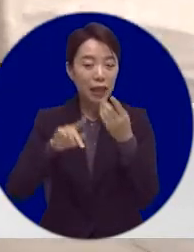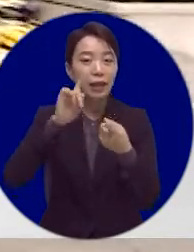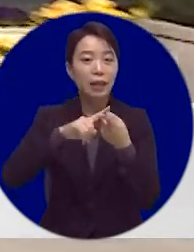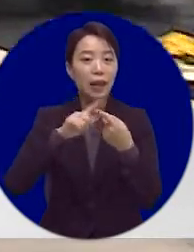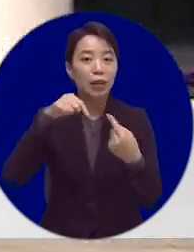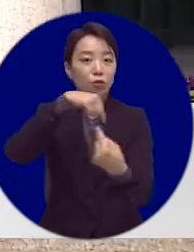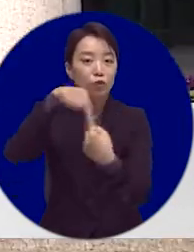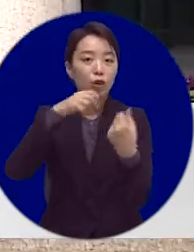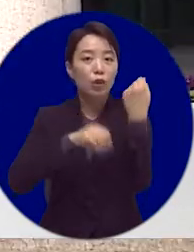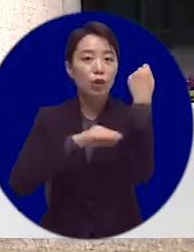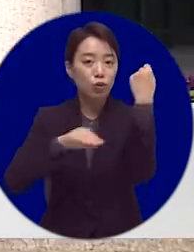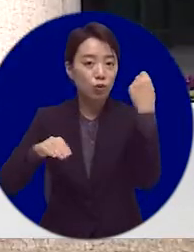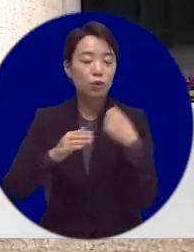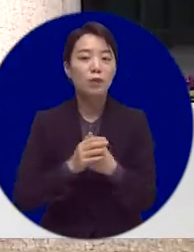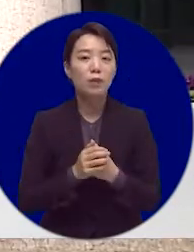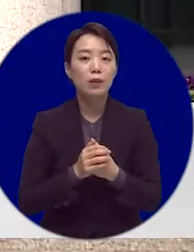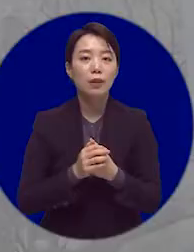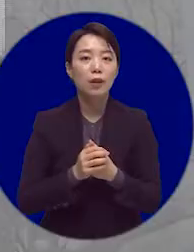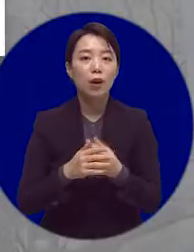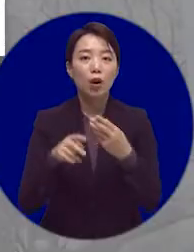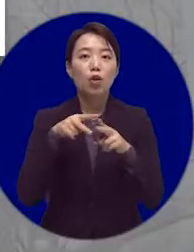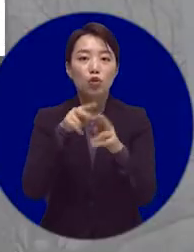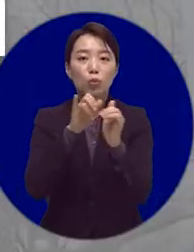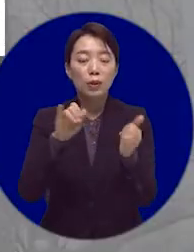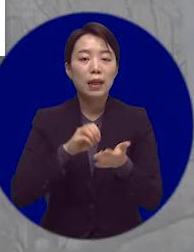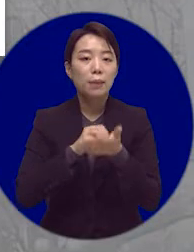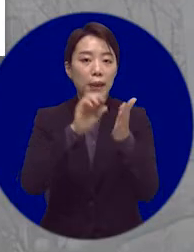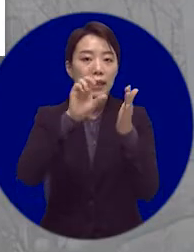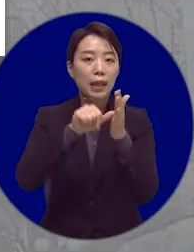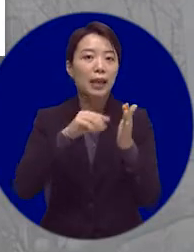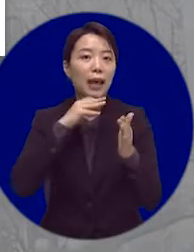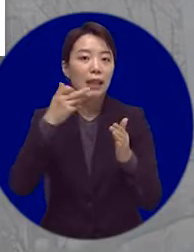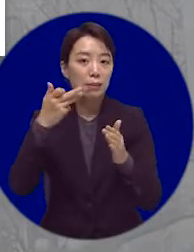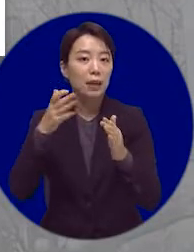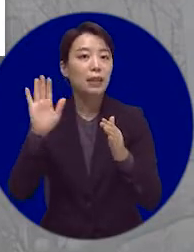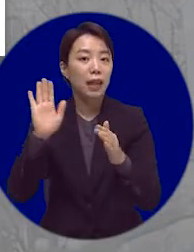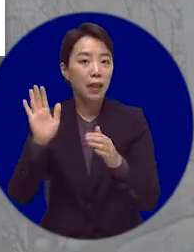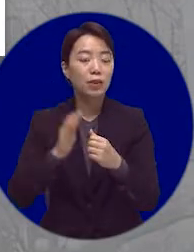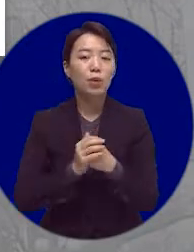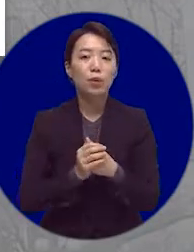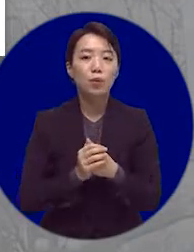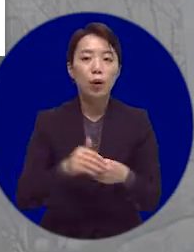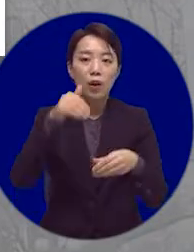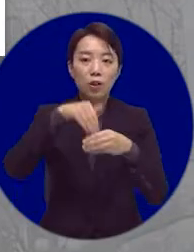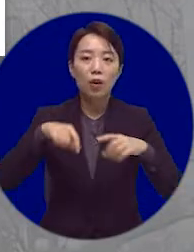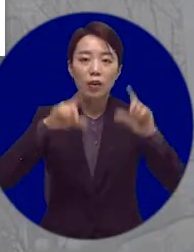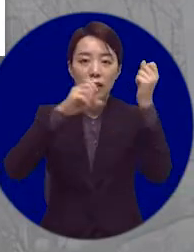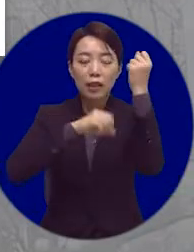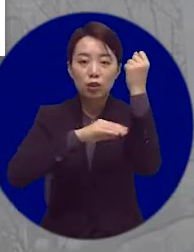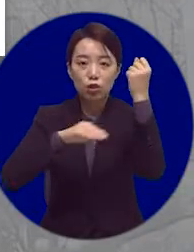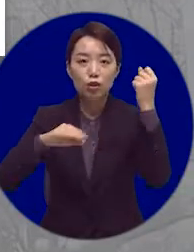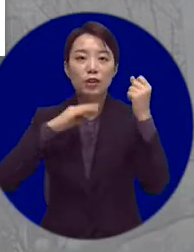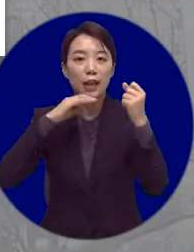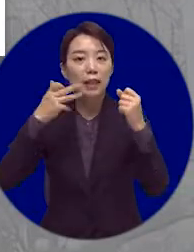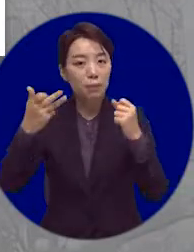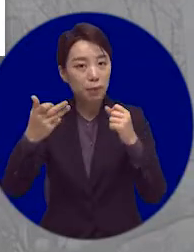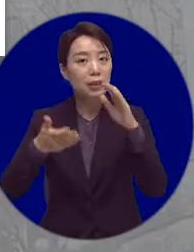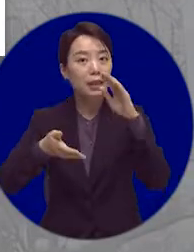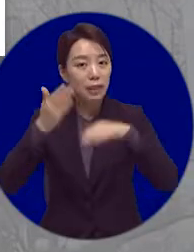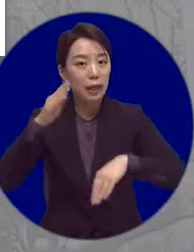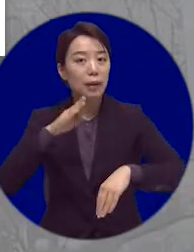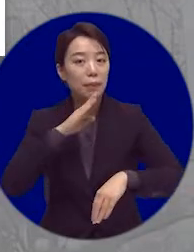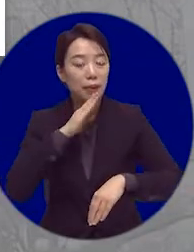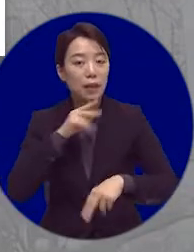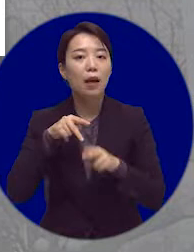따른 운용기준을 살펴보면 예비후보자 등록 당시 만 18세가 아니어도 선거일 기준 만 18세인